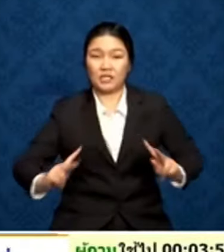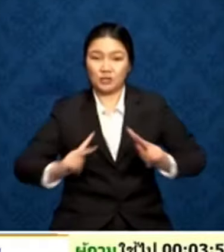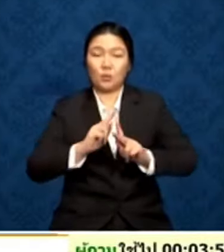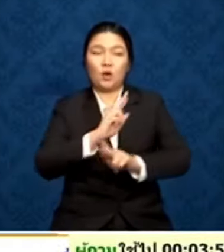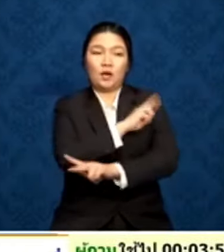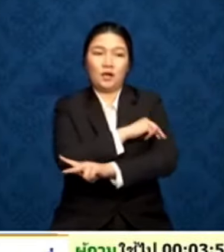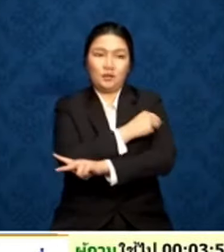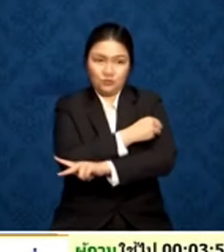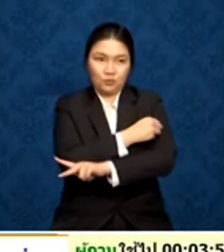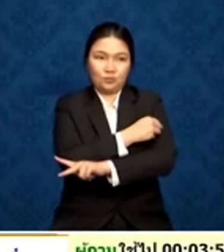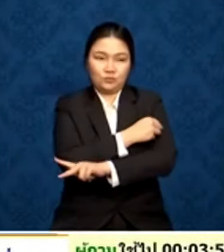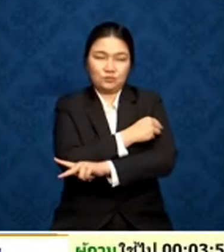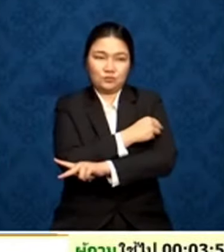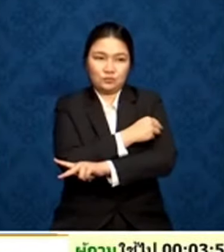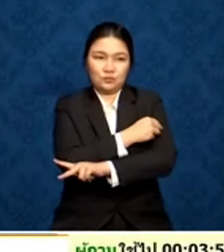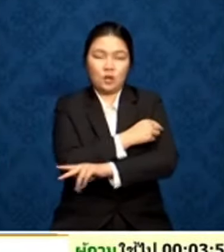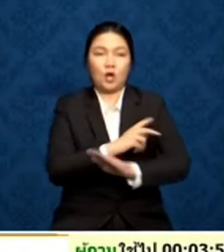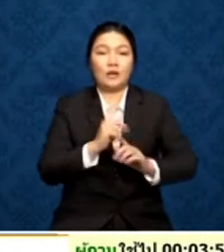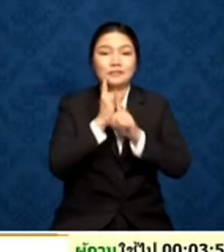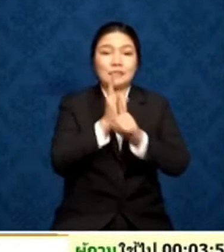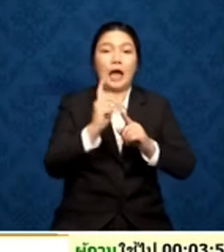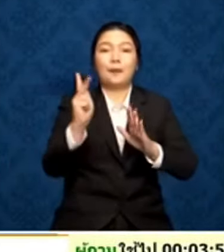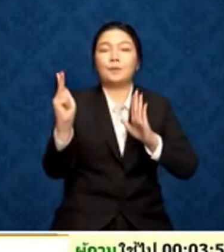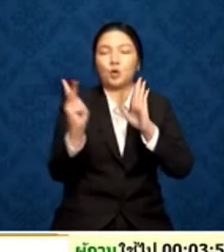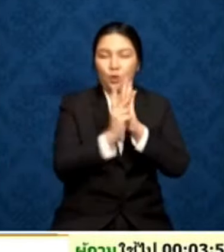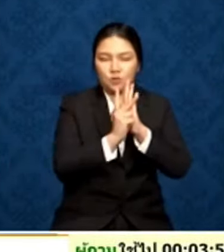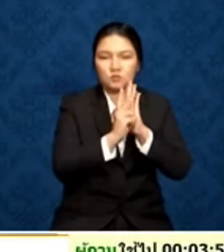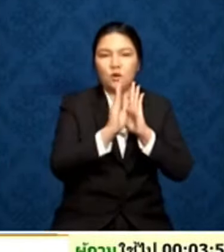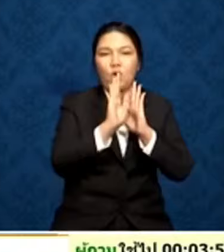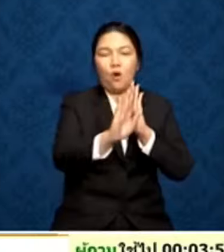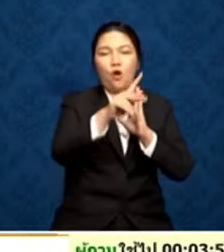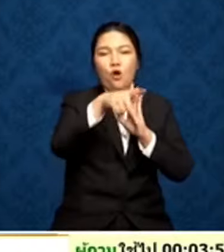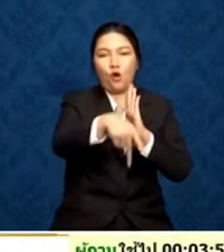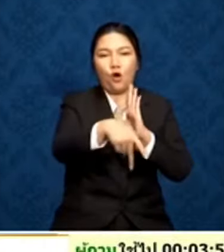มีความจำกัดในตำแหน่งหน้าที่การงานแล้วมีความ